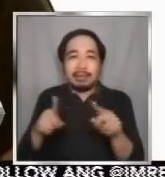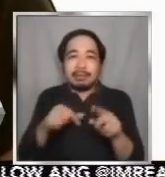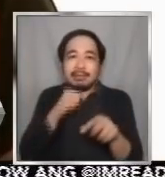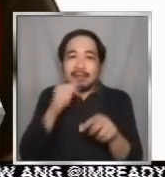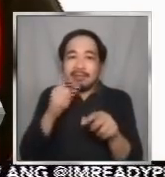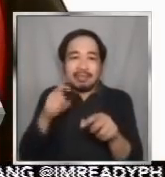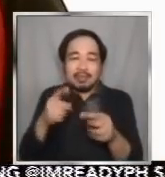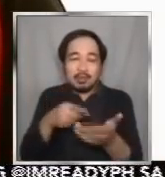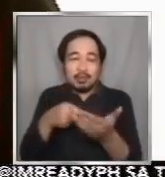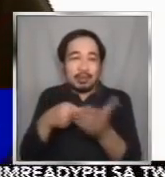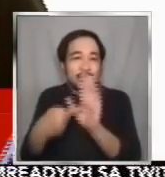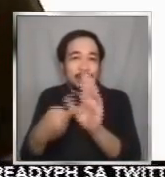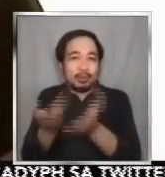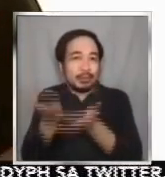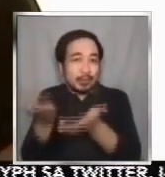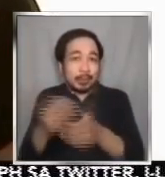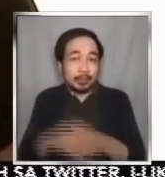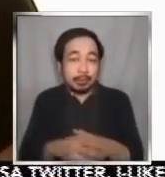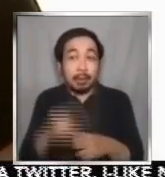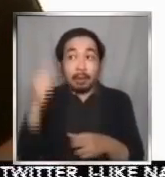dito pag dating dito,